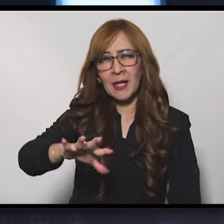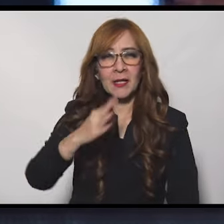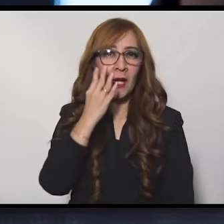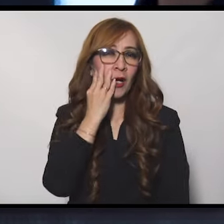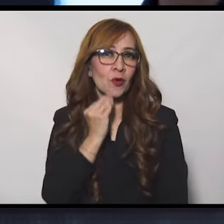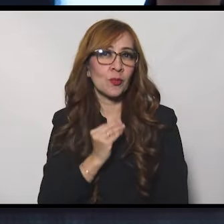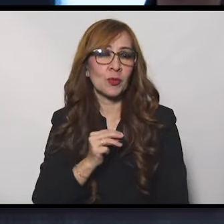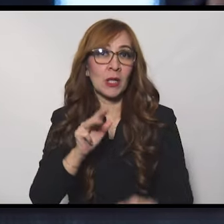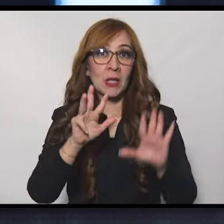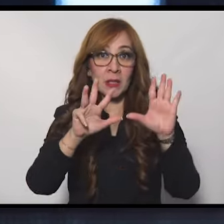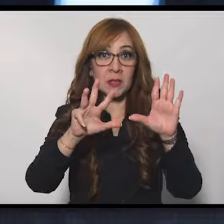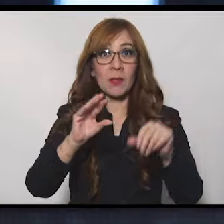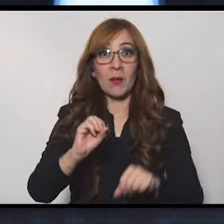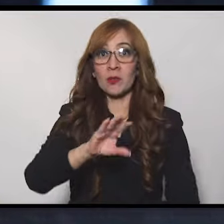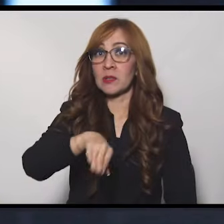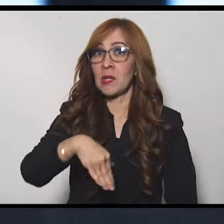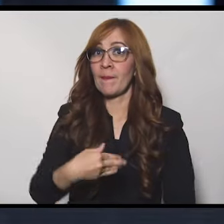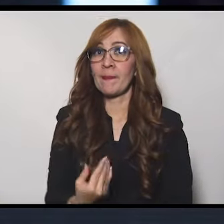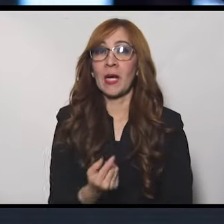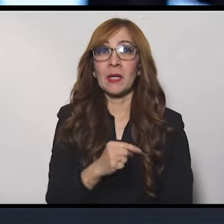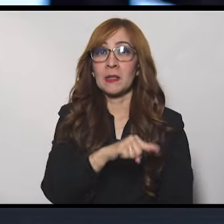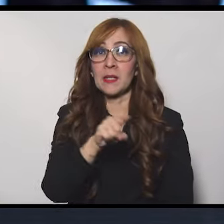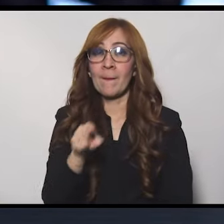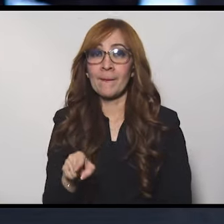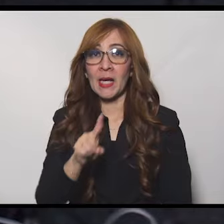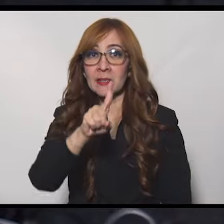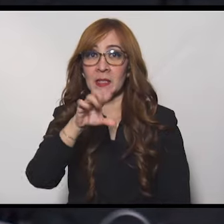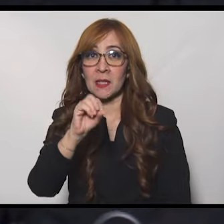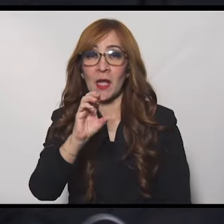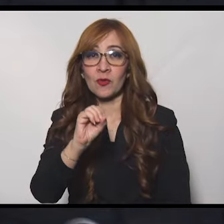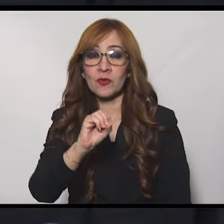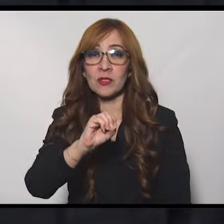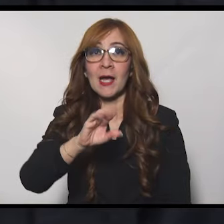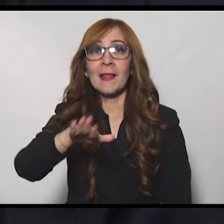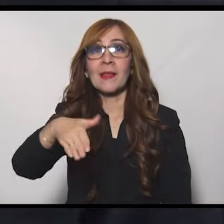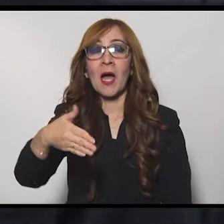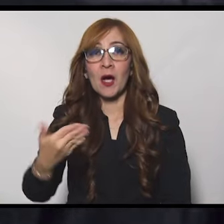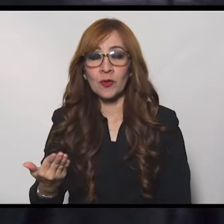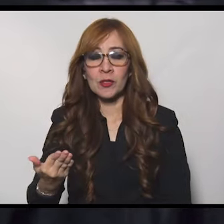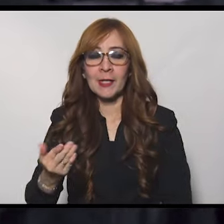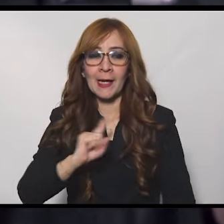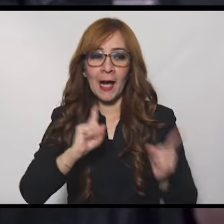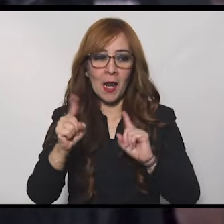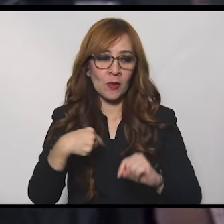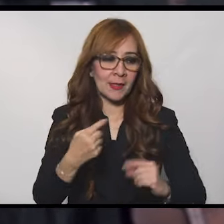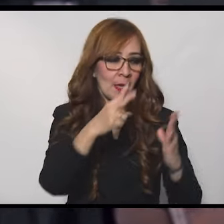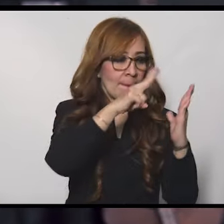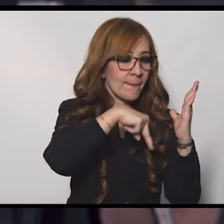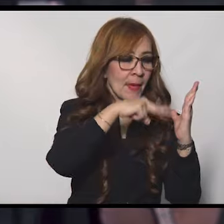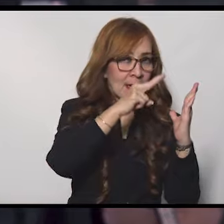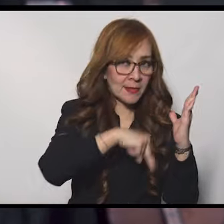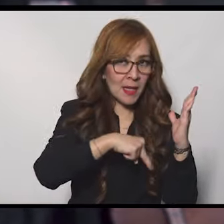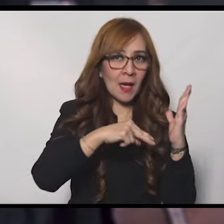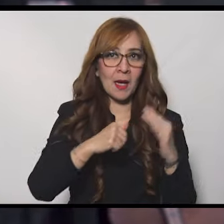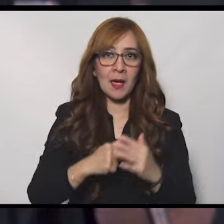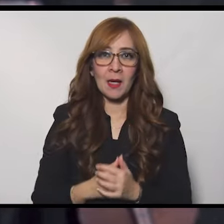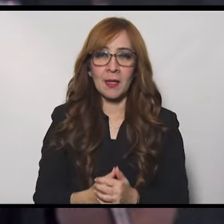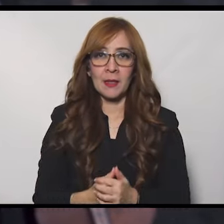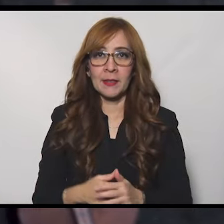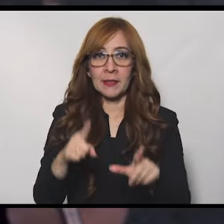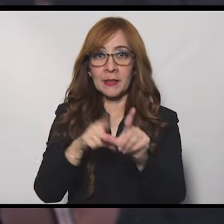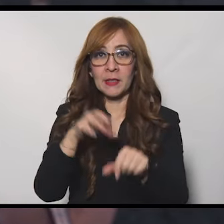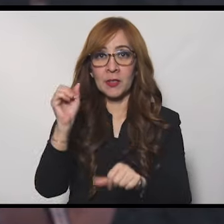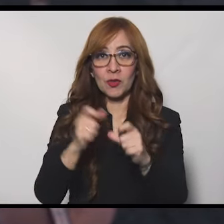di umur 90 sampai dengan 100 tahun. Kalau kita sama-sama baca Alkitab ke depan lagi di